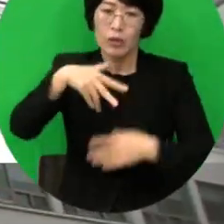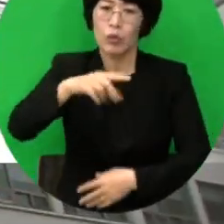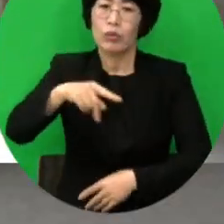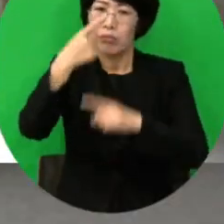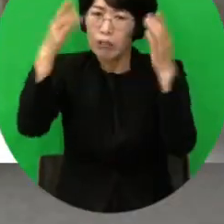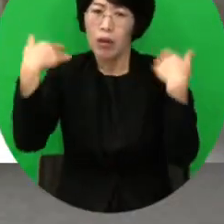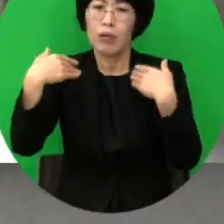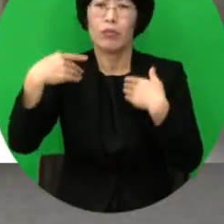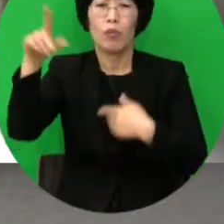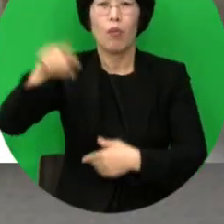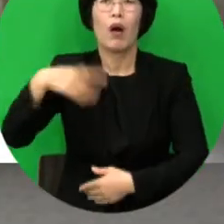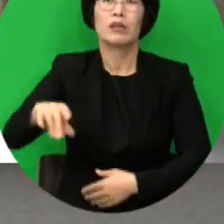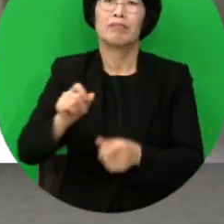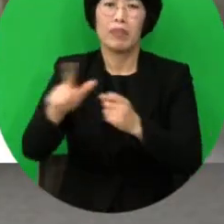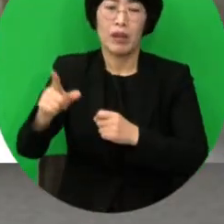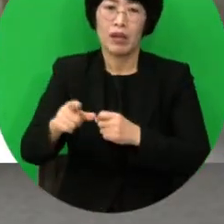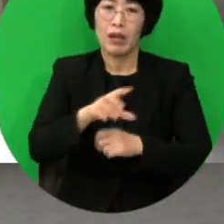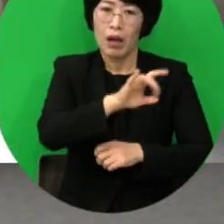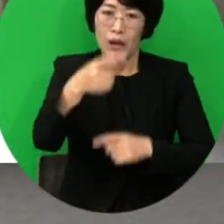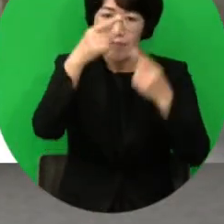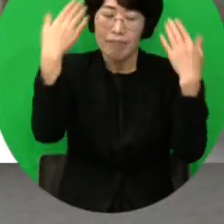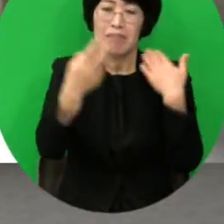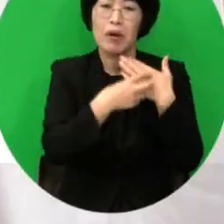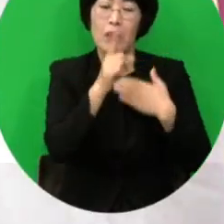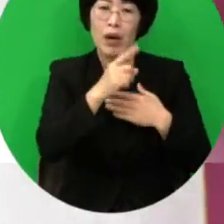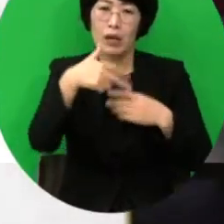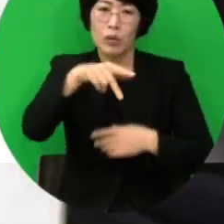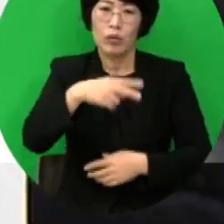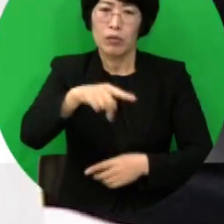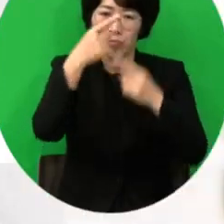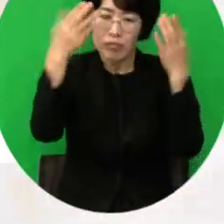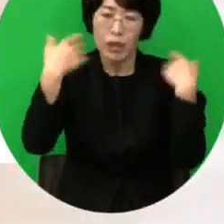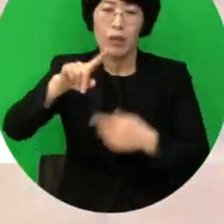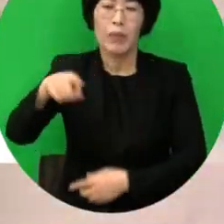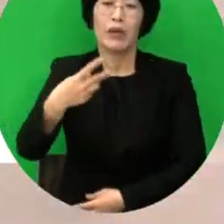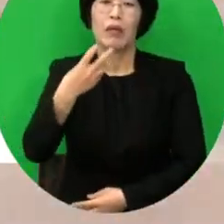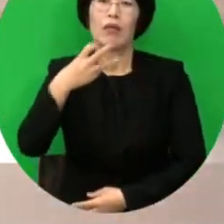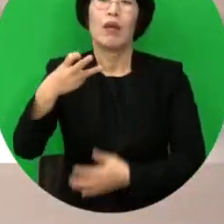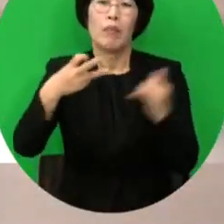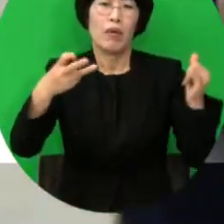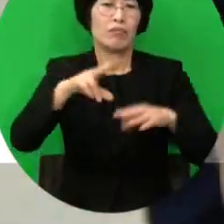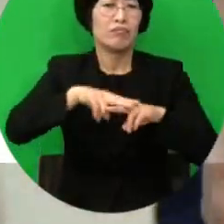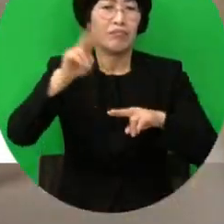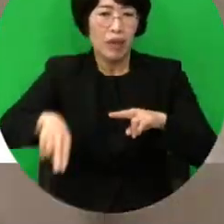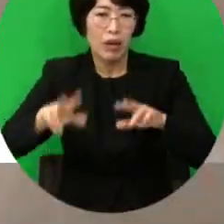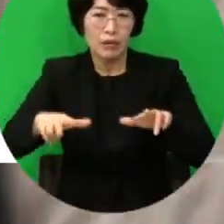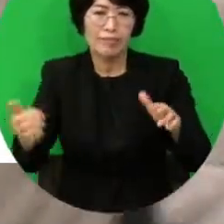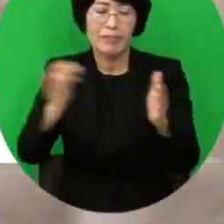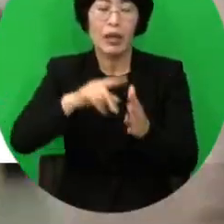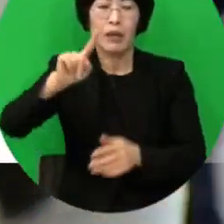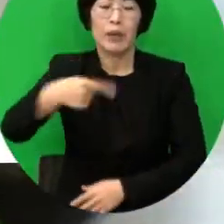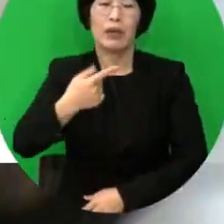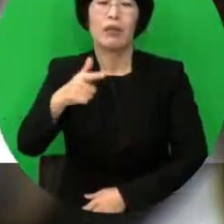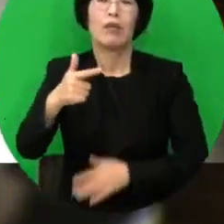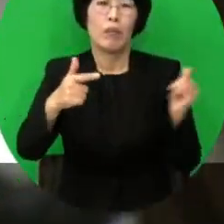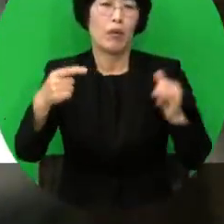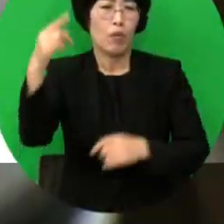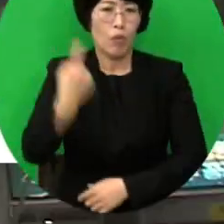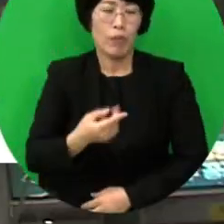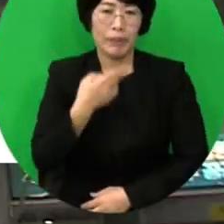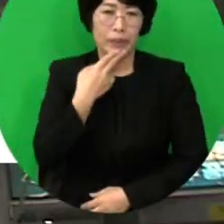파악됐습니다. 각 대학 병원에 따르면 조선대병원은 113명이 이탈한 가운데 현재까지 106명이 복귀하지